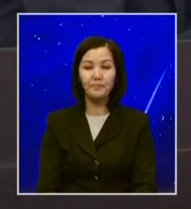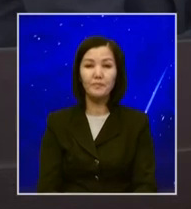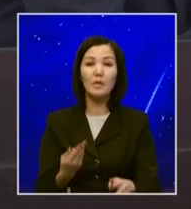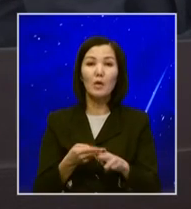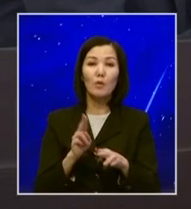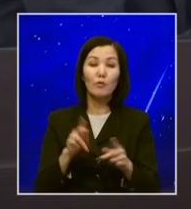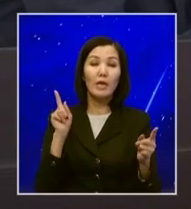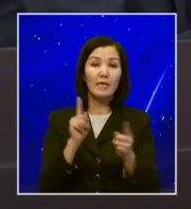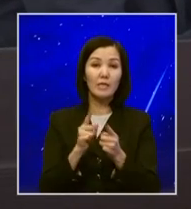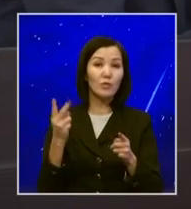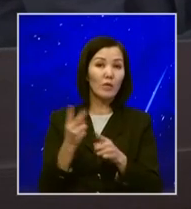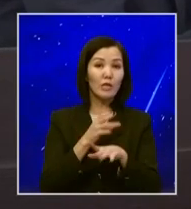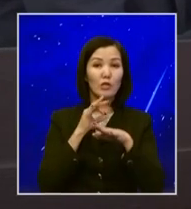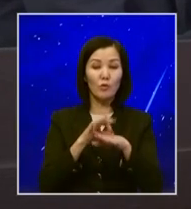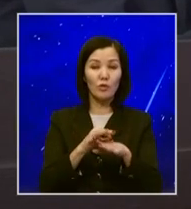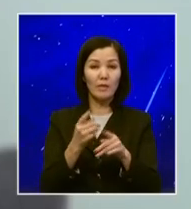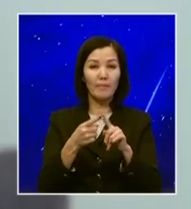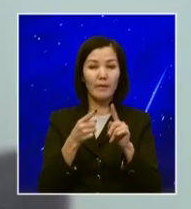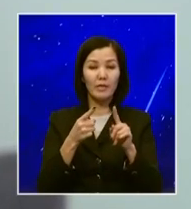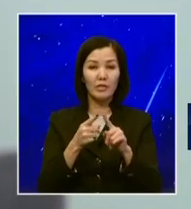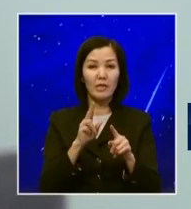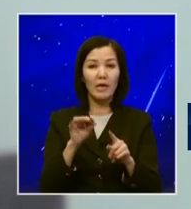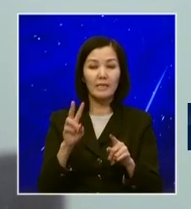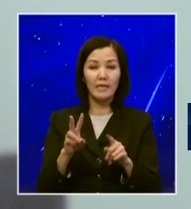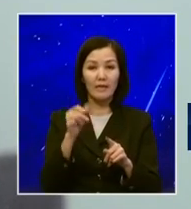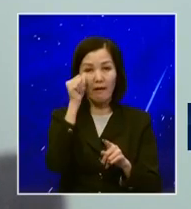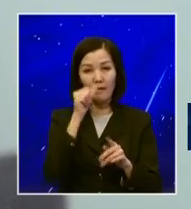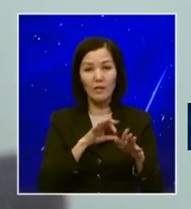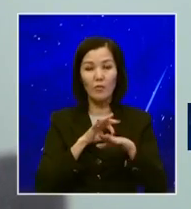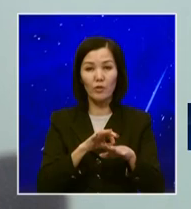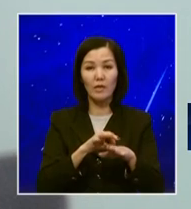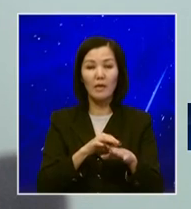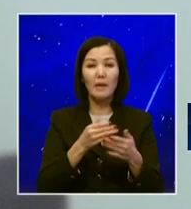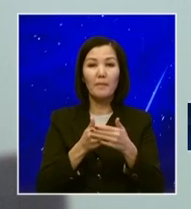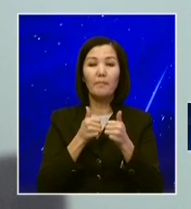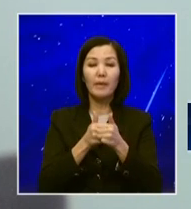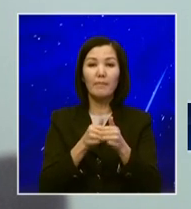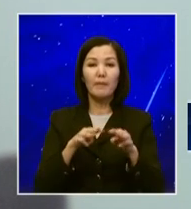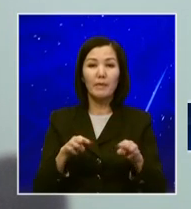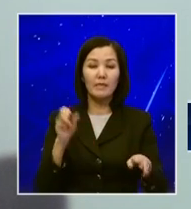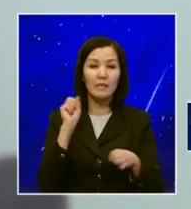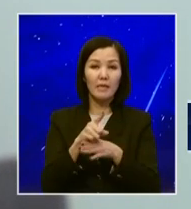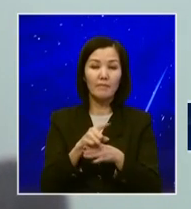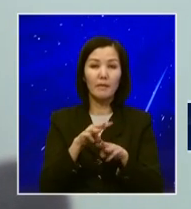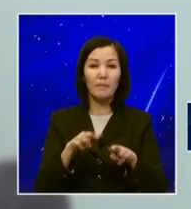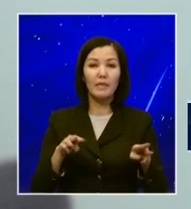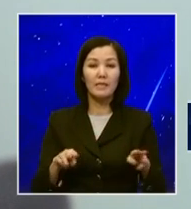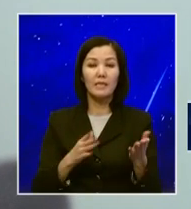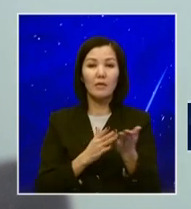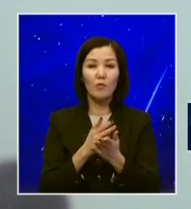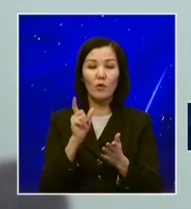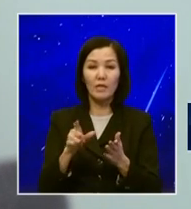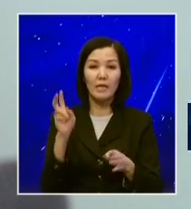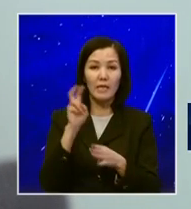Мұндай кездесу бізде екінші рет өткізілуде. Біріншісі қазан айында ұйымдастырылған. Премьер-министрдің тапсырмасы бойынша министрліктің өкілдері келген